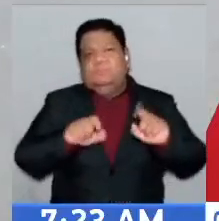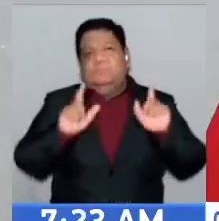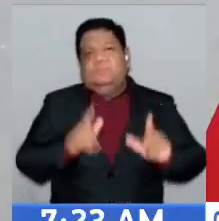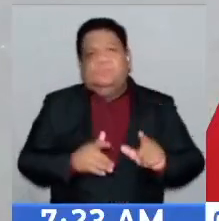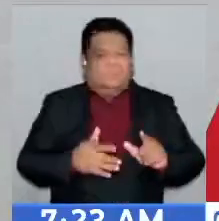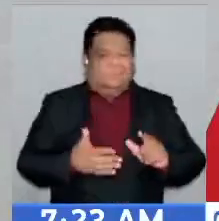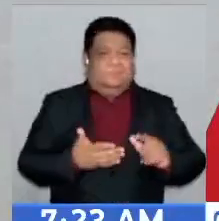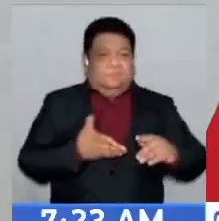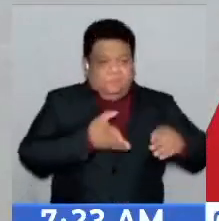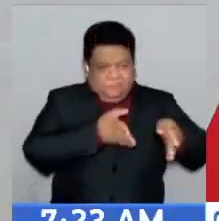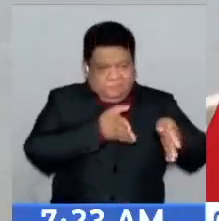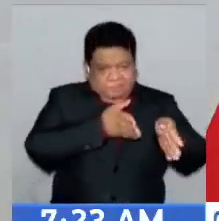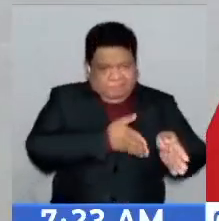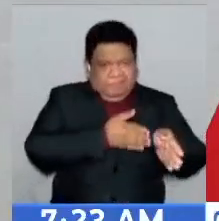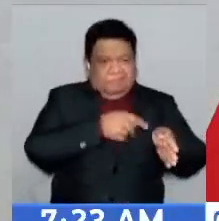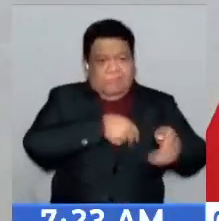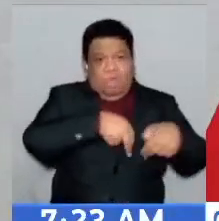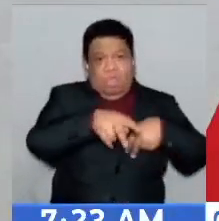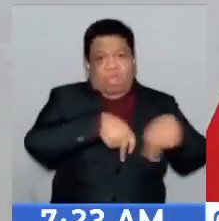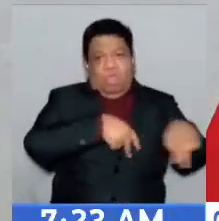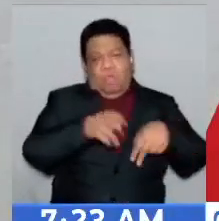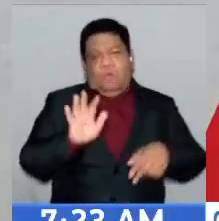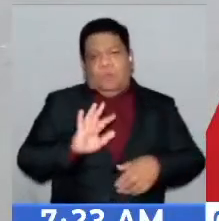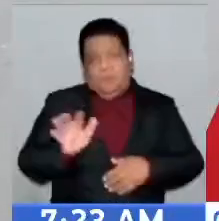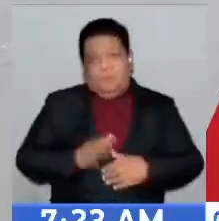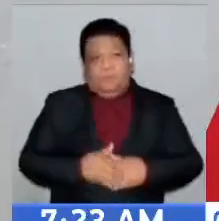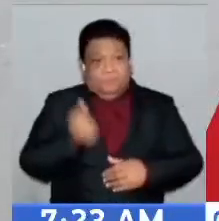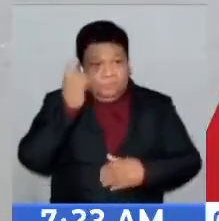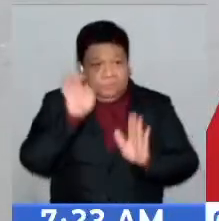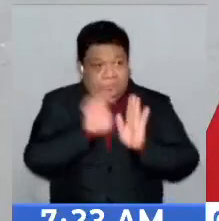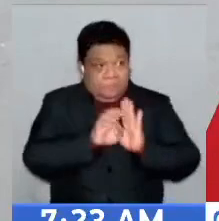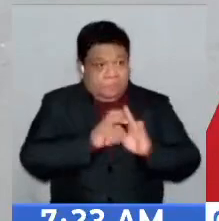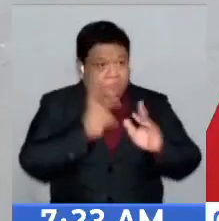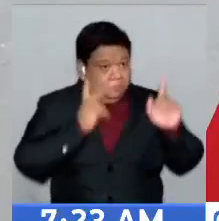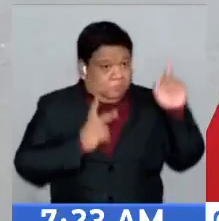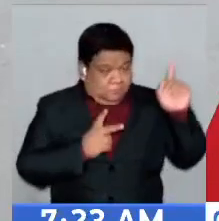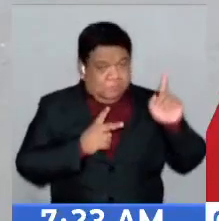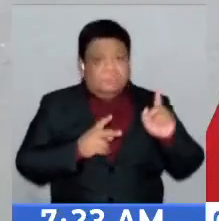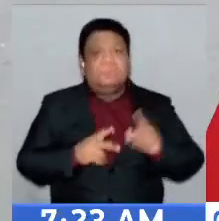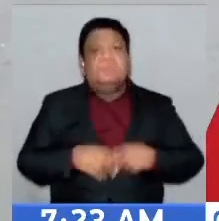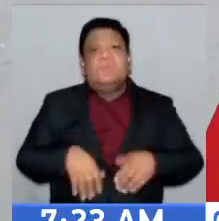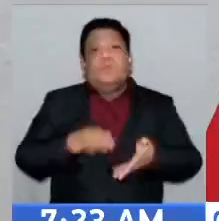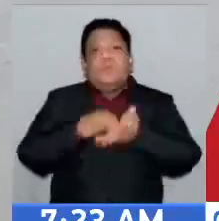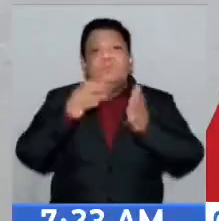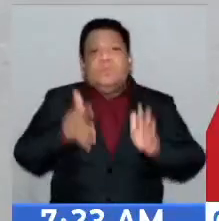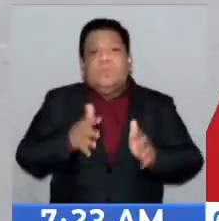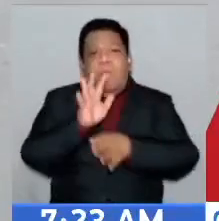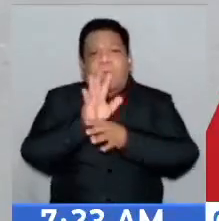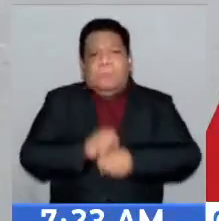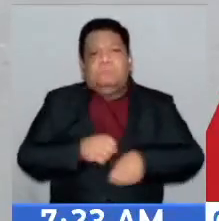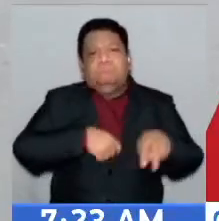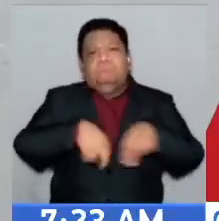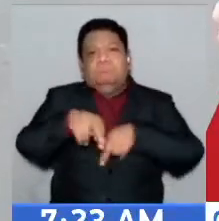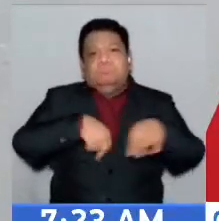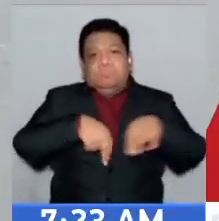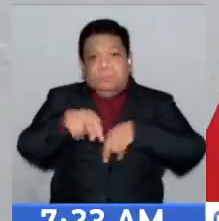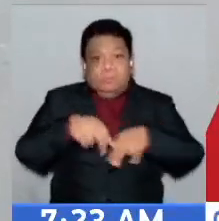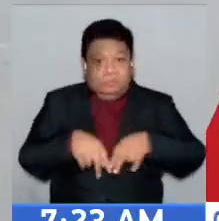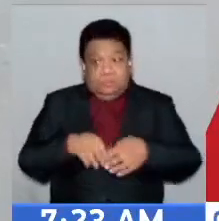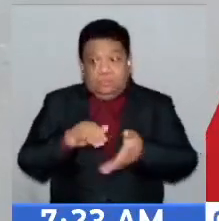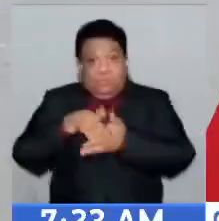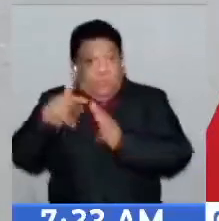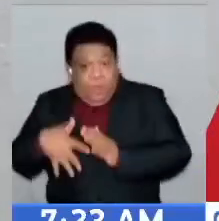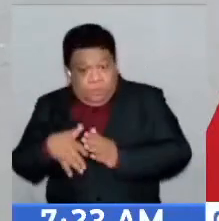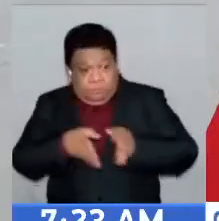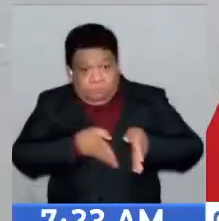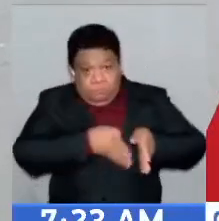Kasi itong lugar na to, halimbawa, daanan ng mga estudyante. Kaya yung mga estudyante, imbes sa bangketa naglalakad, sa kalsada na dahil